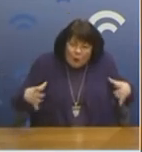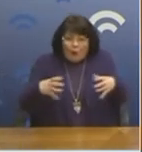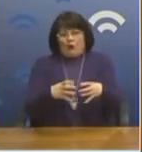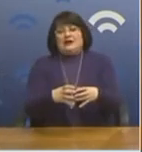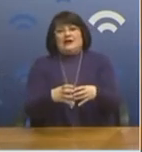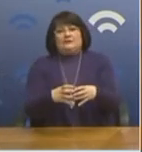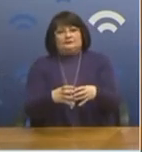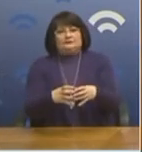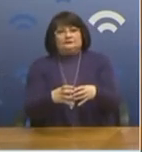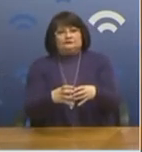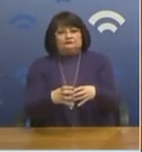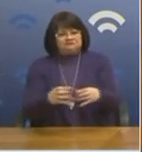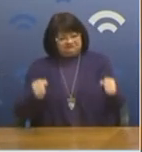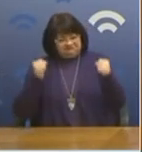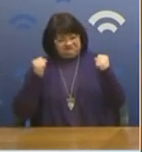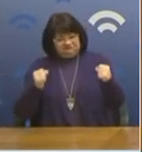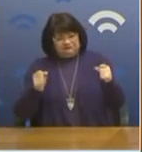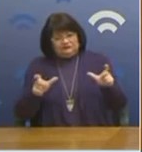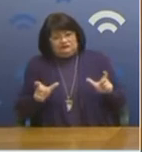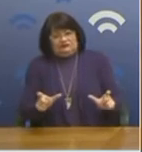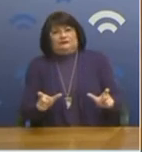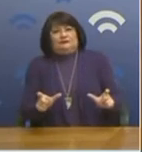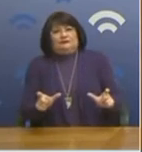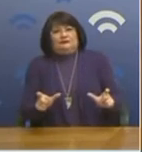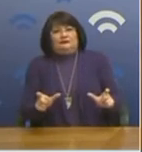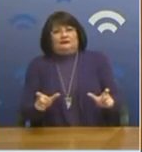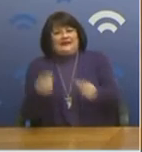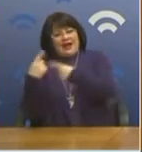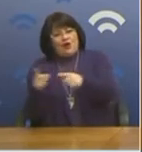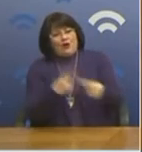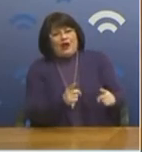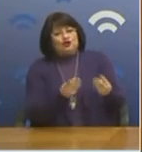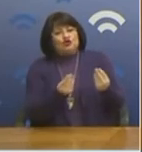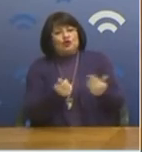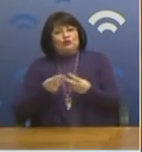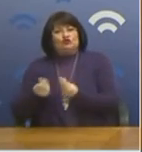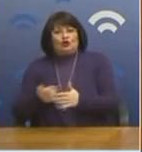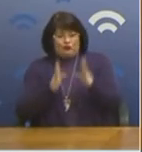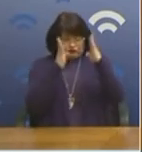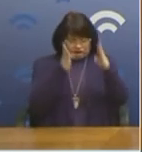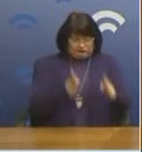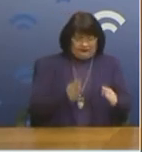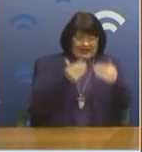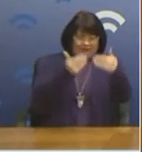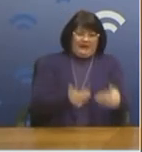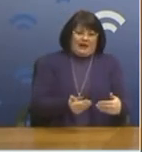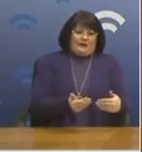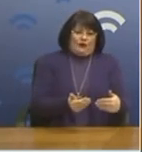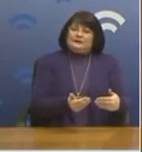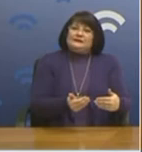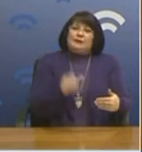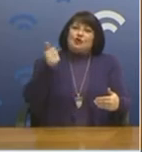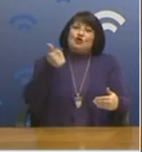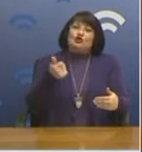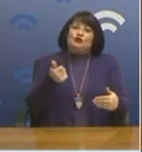ένα σημαντικό μέτωπο στις δύο διαχωριστικές γραμμές. Η πρώτη διαχωριστική γραμμή είναι